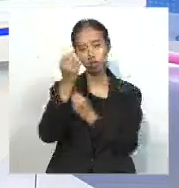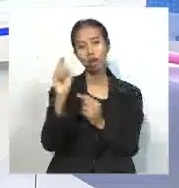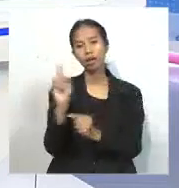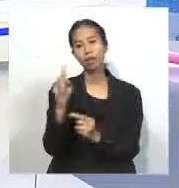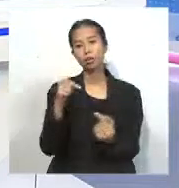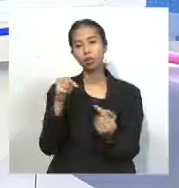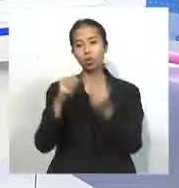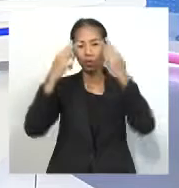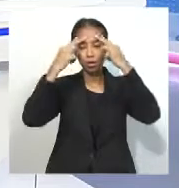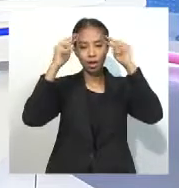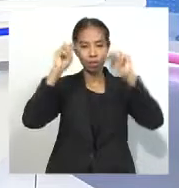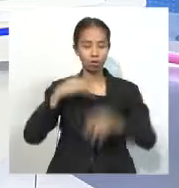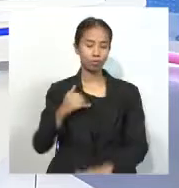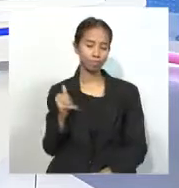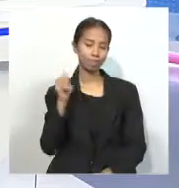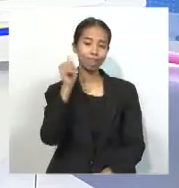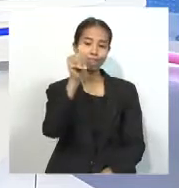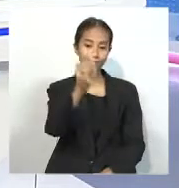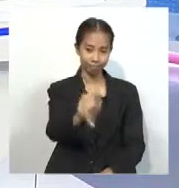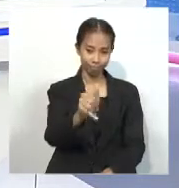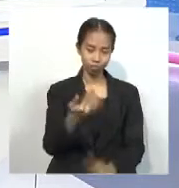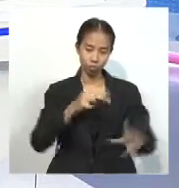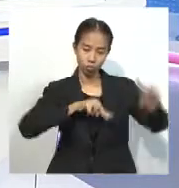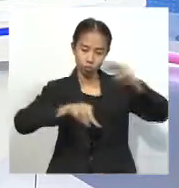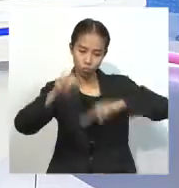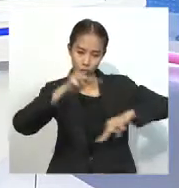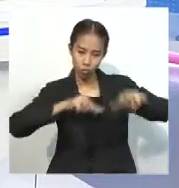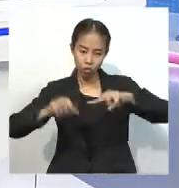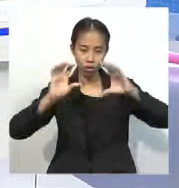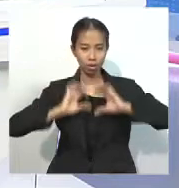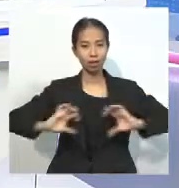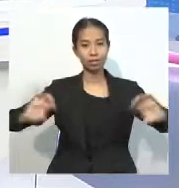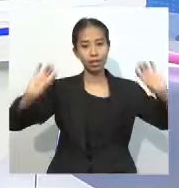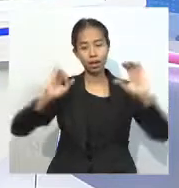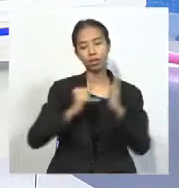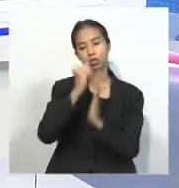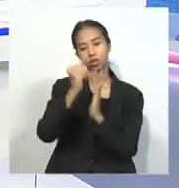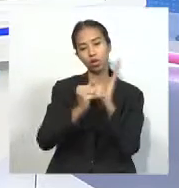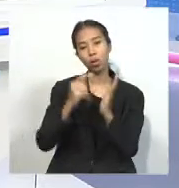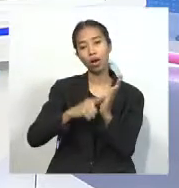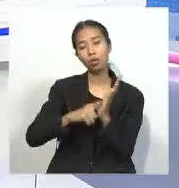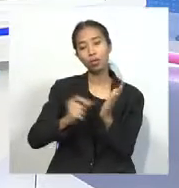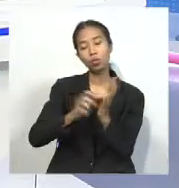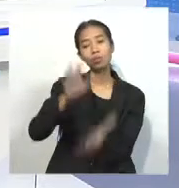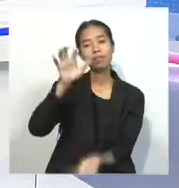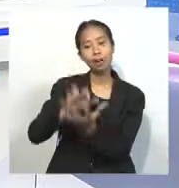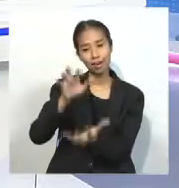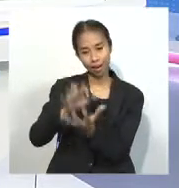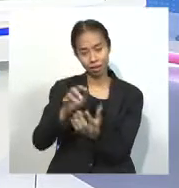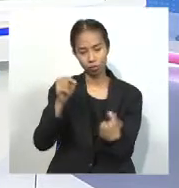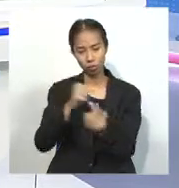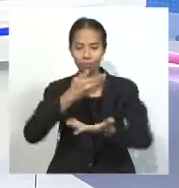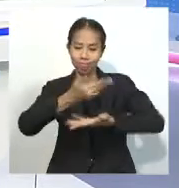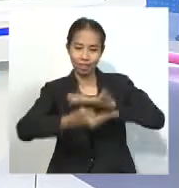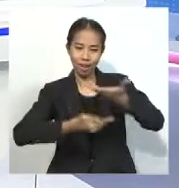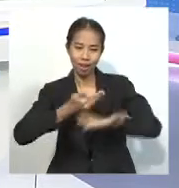การลงพื้นที่ของนายกรัฐมนตรีค่ะที่วันนี้ไปตรวจราชการที่จังหวัดสมุทรปราการนะคะโดยไปเยี่ยมชมตลาดพระประแดง